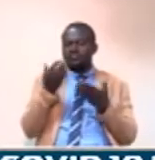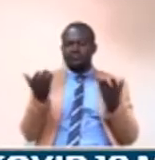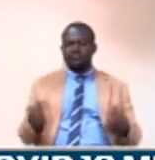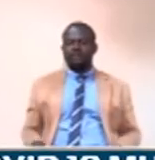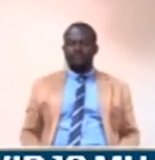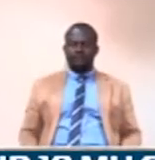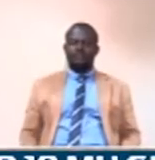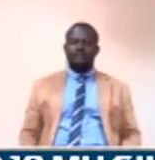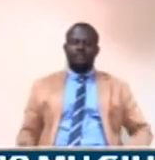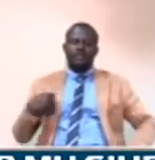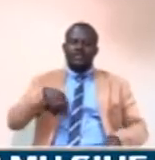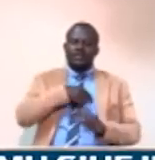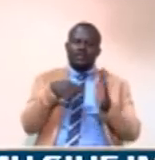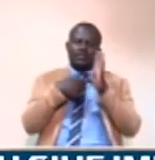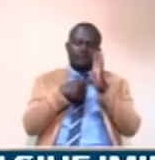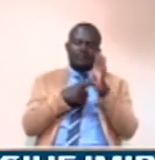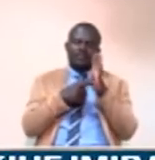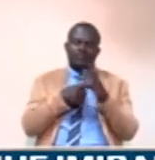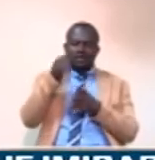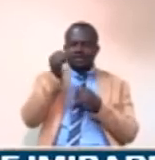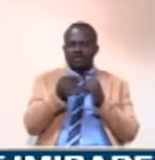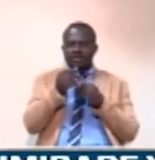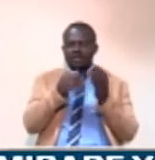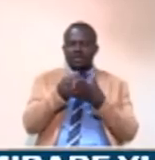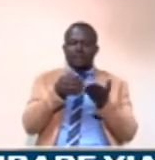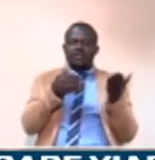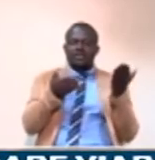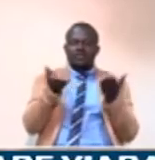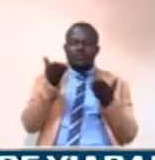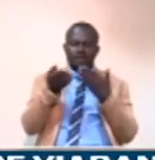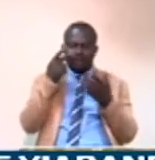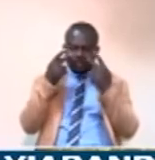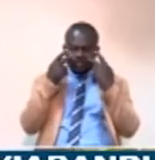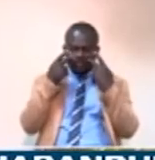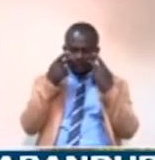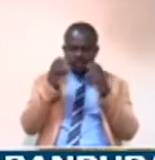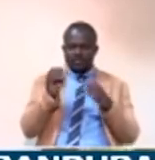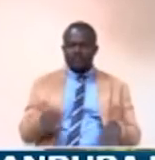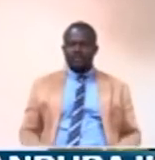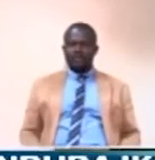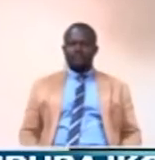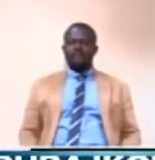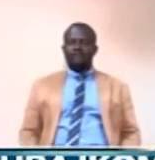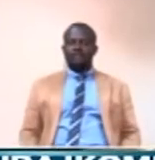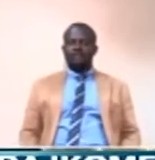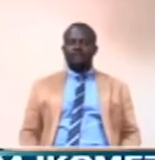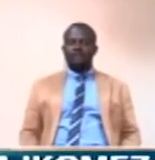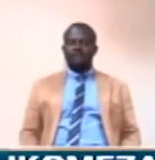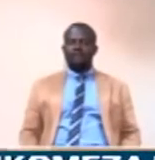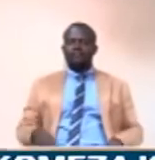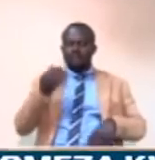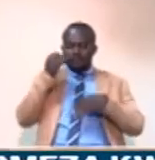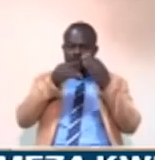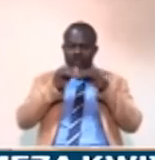Ikintu tubireguzaho ni uko tubereka final y'amafaranga dufite ya balance bakabona ko hariho zero. Aba banyeshuri bavuga ko kuba